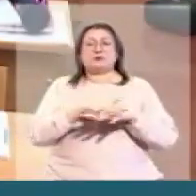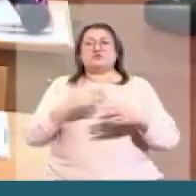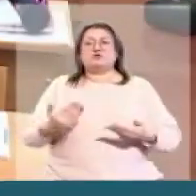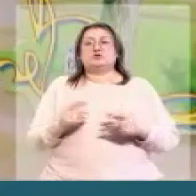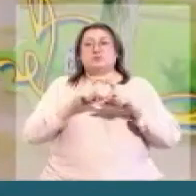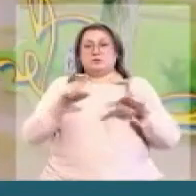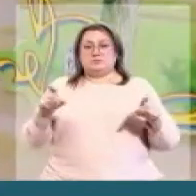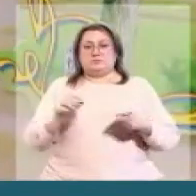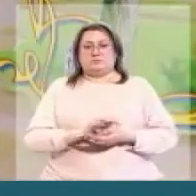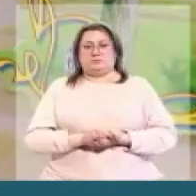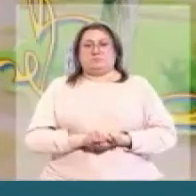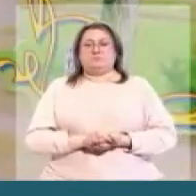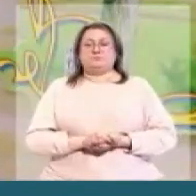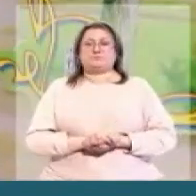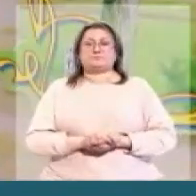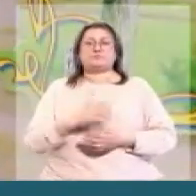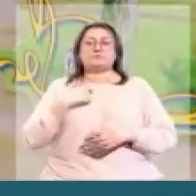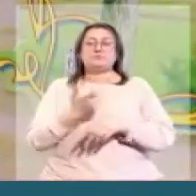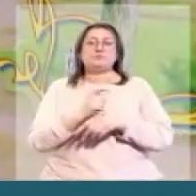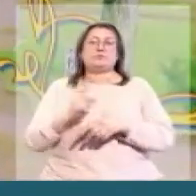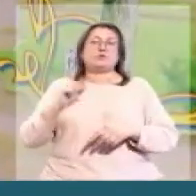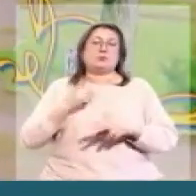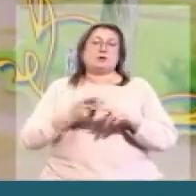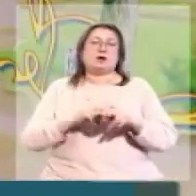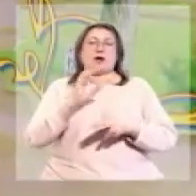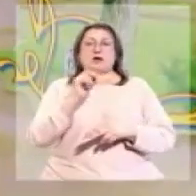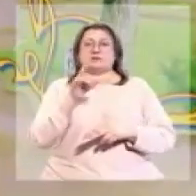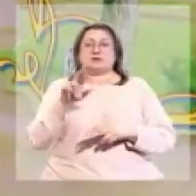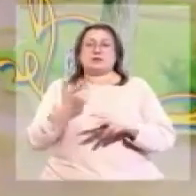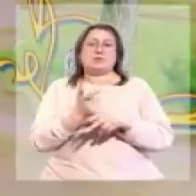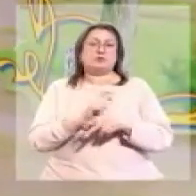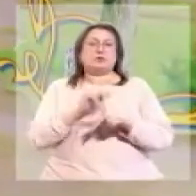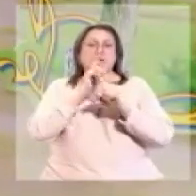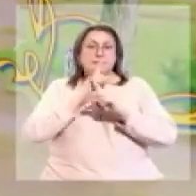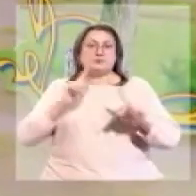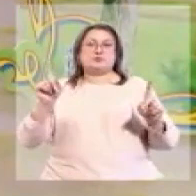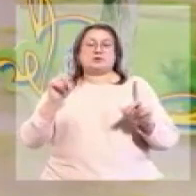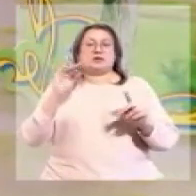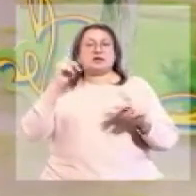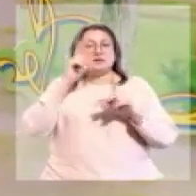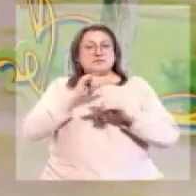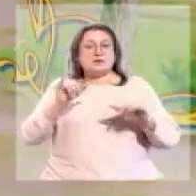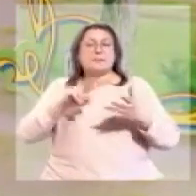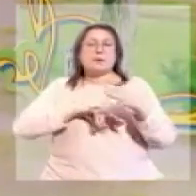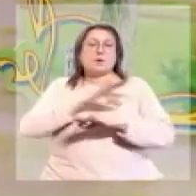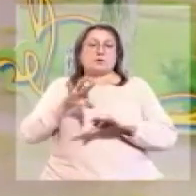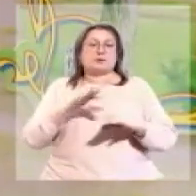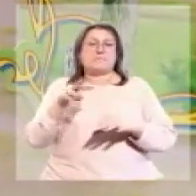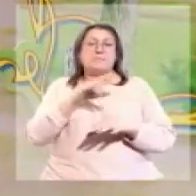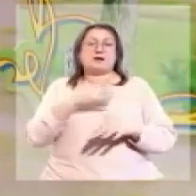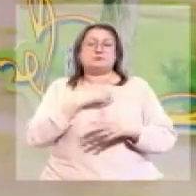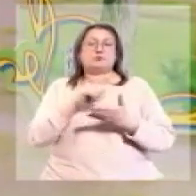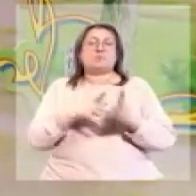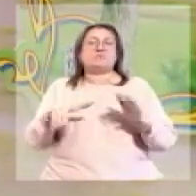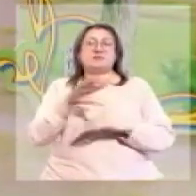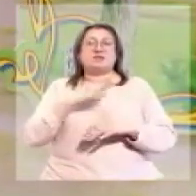жизни школы. Мы очень ждем эту акцию. Это очень необычный и познавательный проект. Мы хотим, чтобы